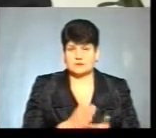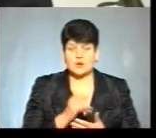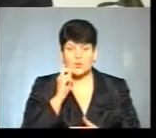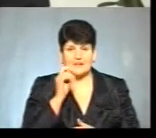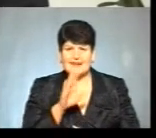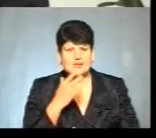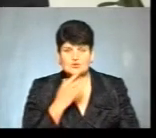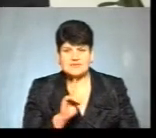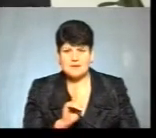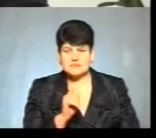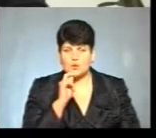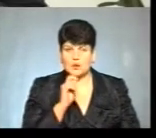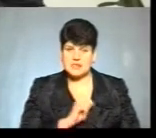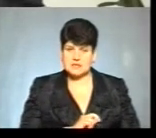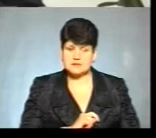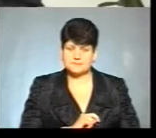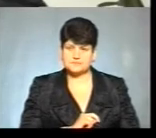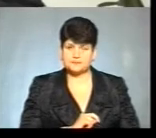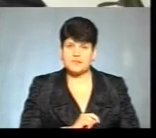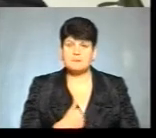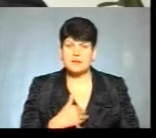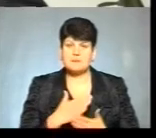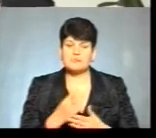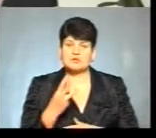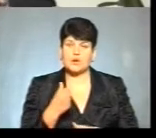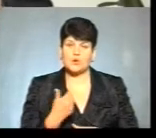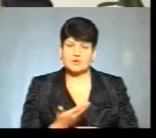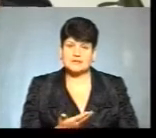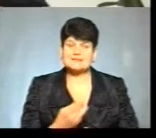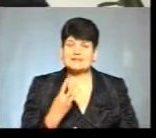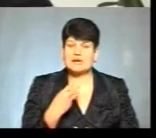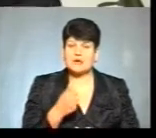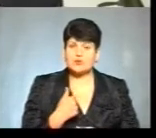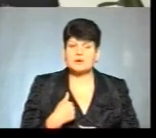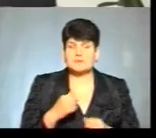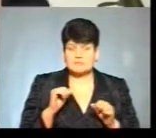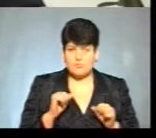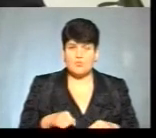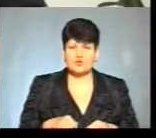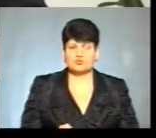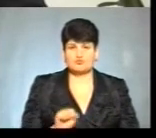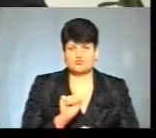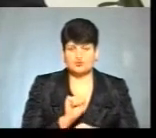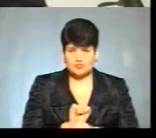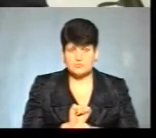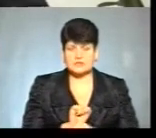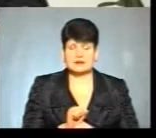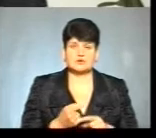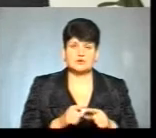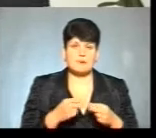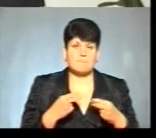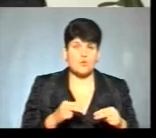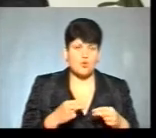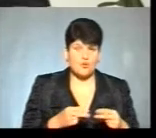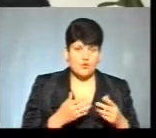а українець. От. Але ми маємо 3 роки, так? Тобто за 3 роки ми зможемо зупинити дану продаж, так?